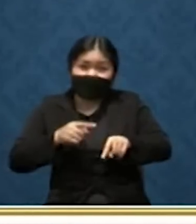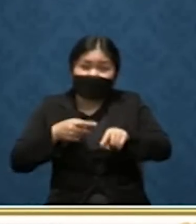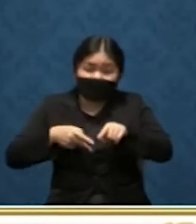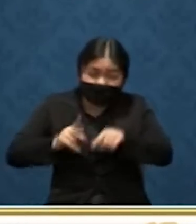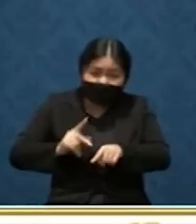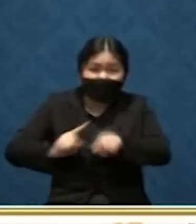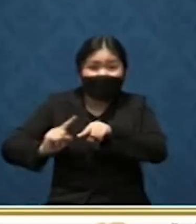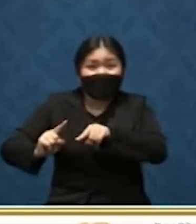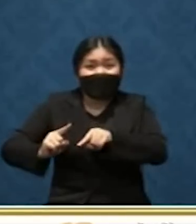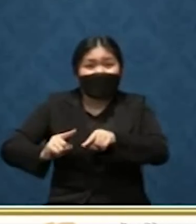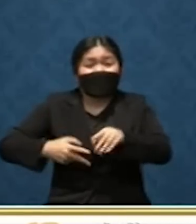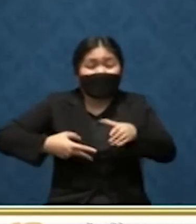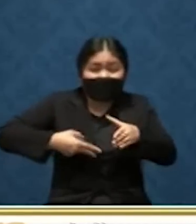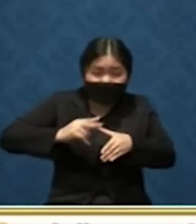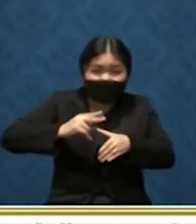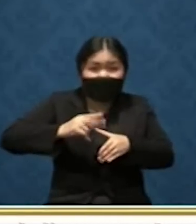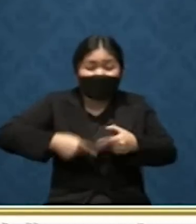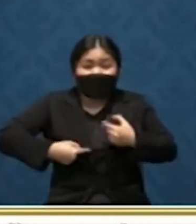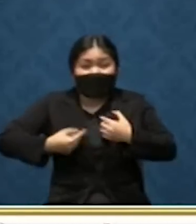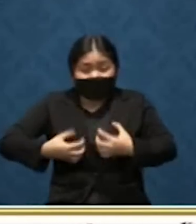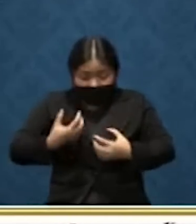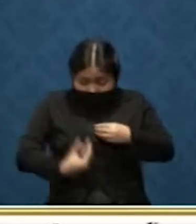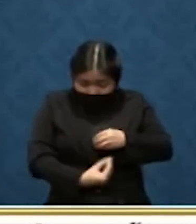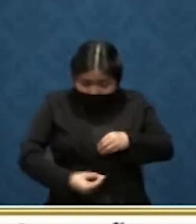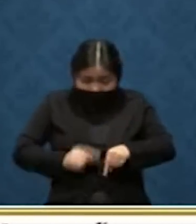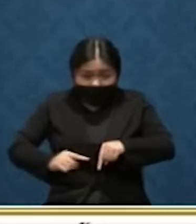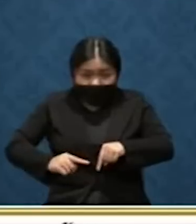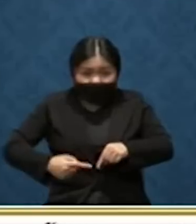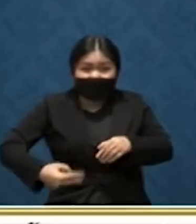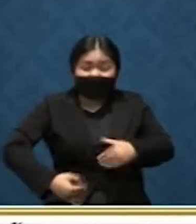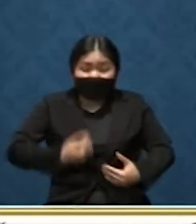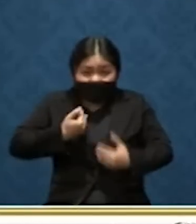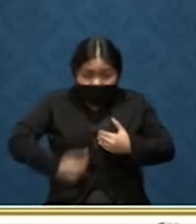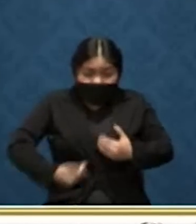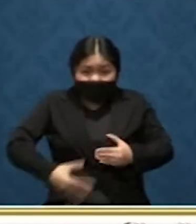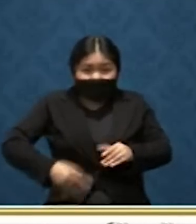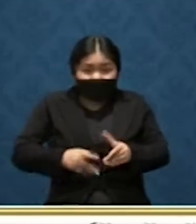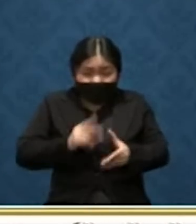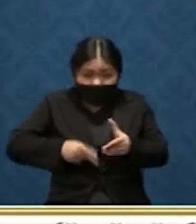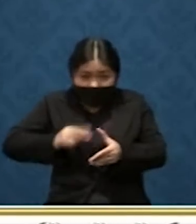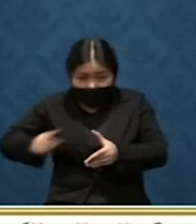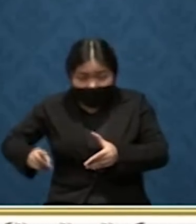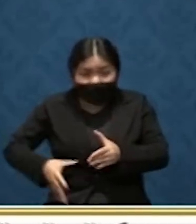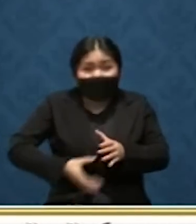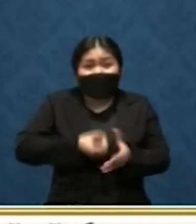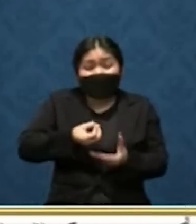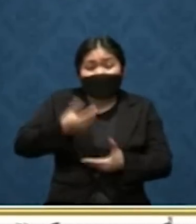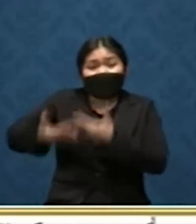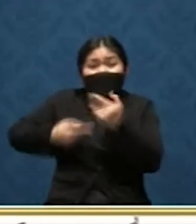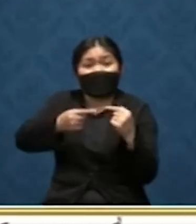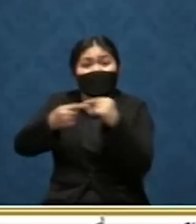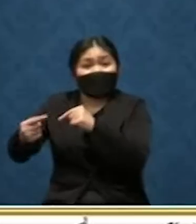เพื่อเอาไปขายส่นห่างที่ถูกใช้งานจนหมดประโยชน์แล้วก็จะถูกโยนติฯrik